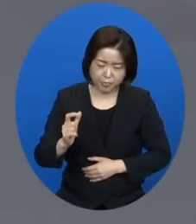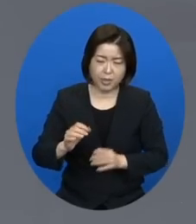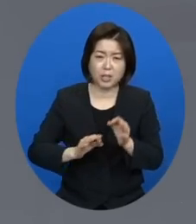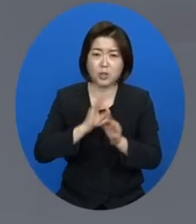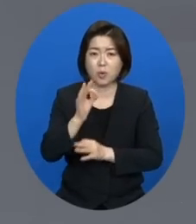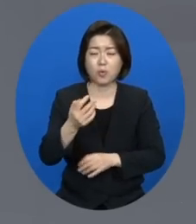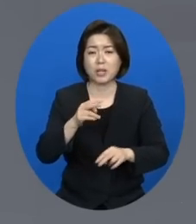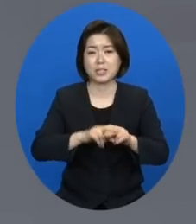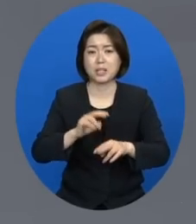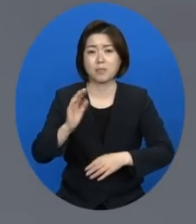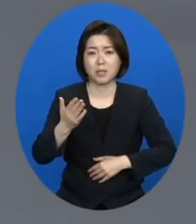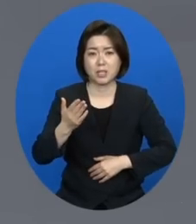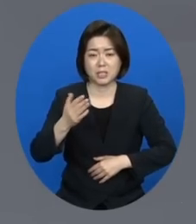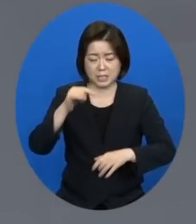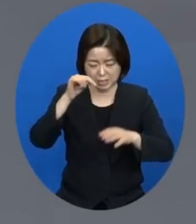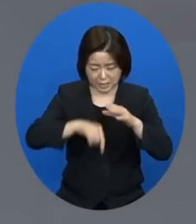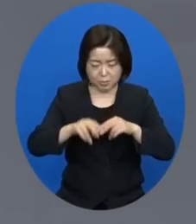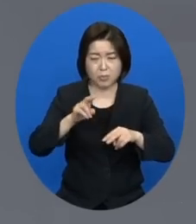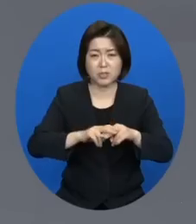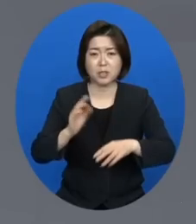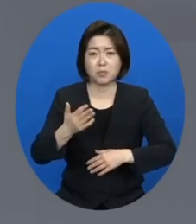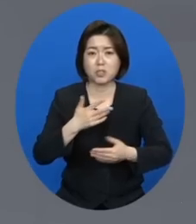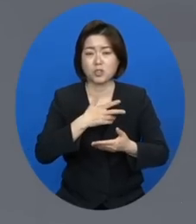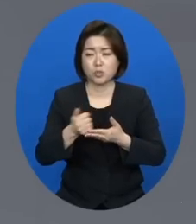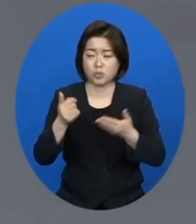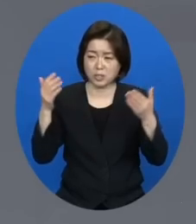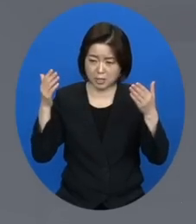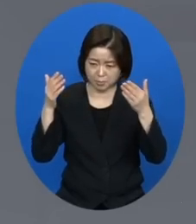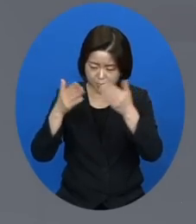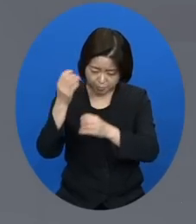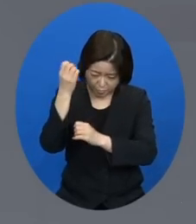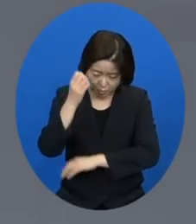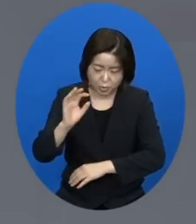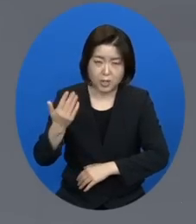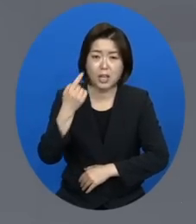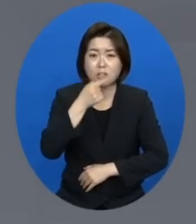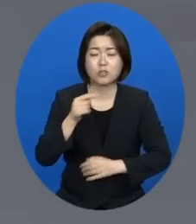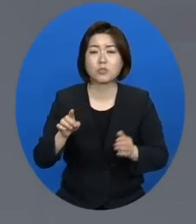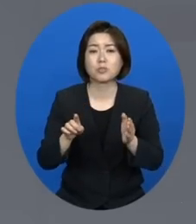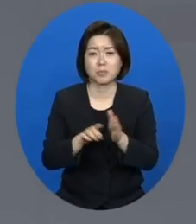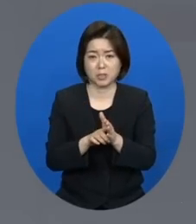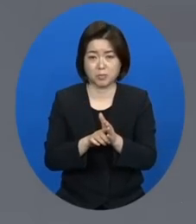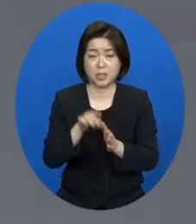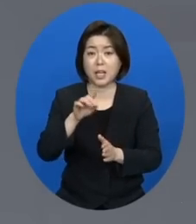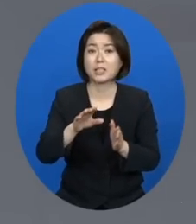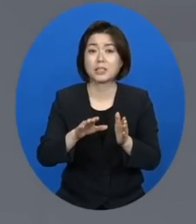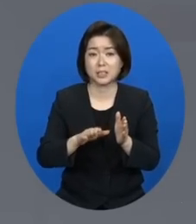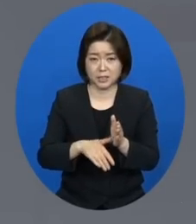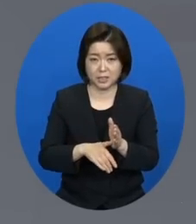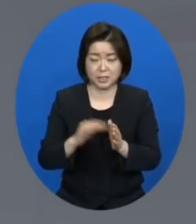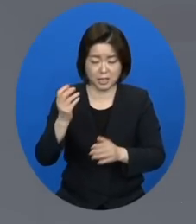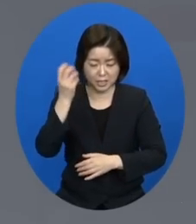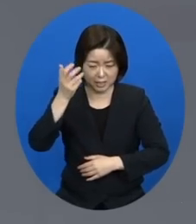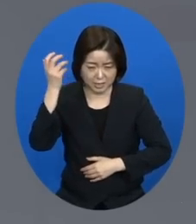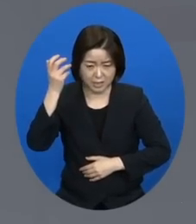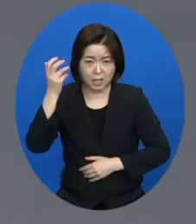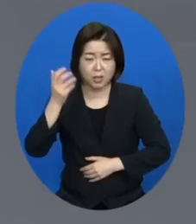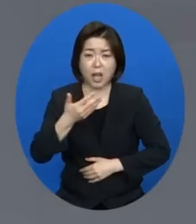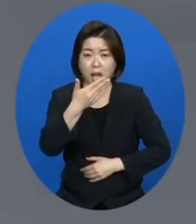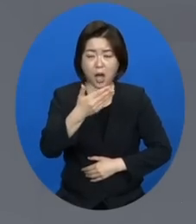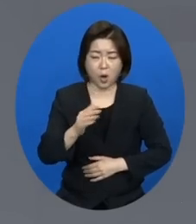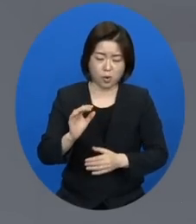되신 그 깊은 샘이신 주님께로 뿌리를 내리게 될 줄로 믿습니다. 그럴 때 그 성령의 아홉 가지